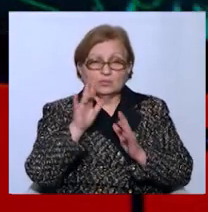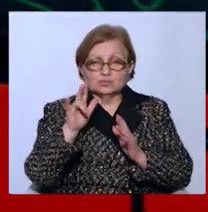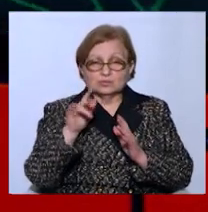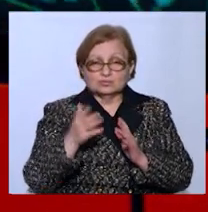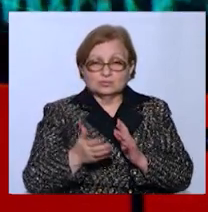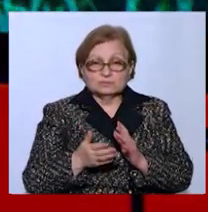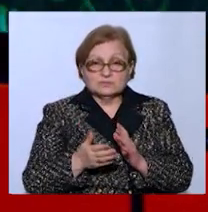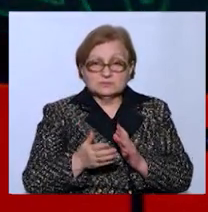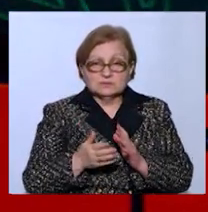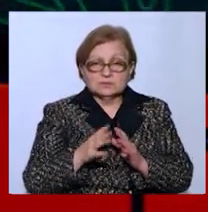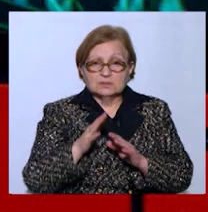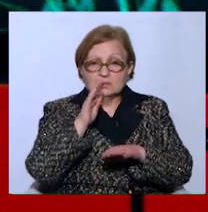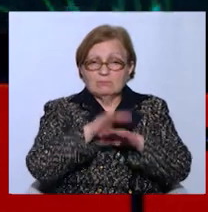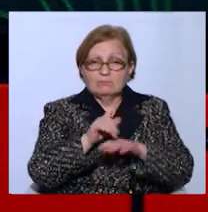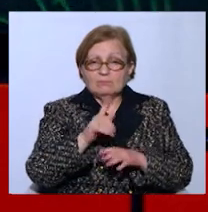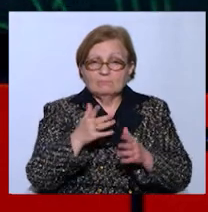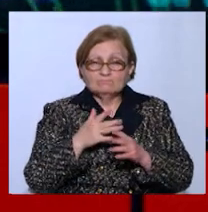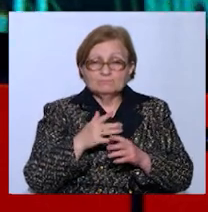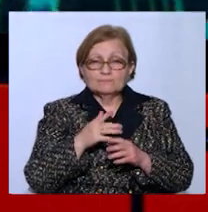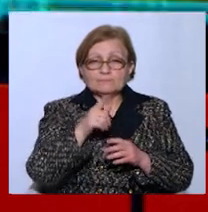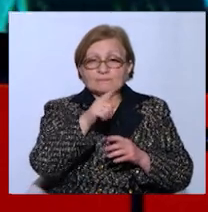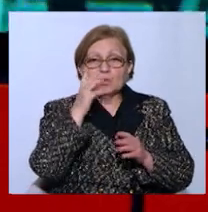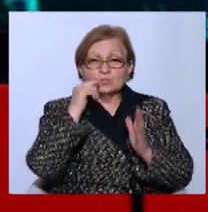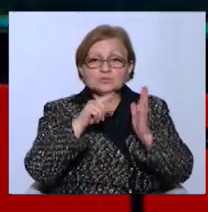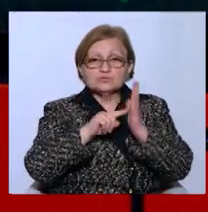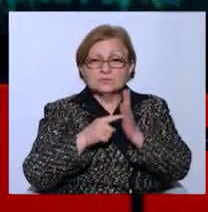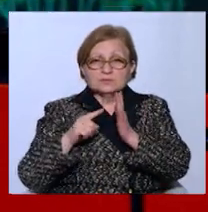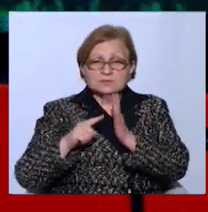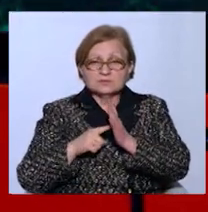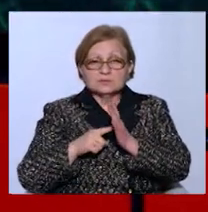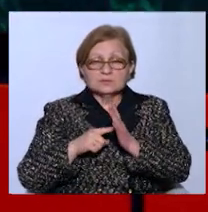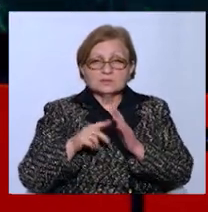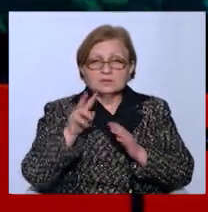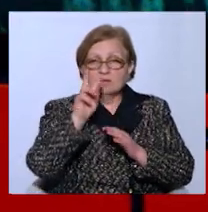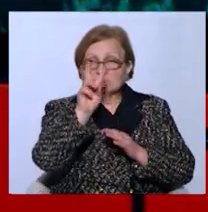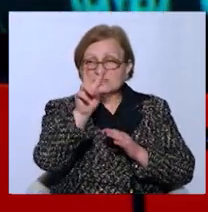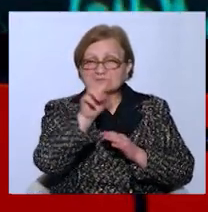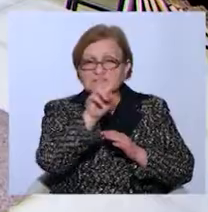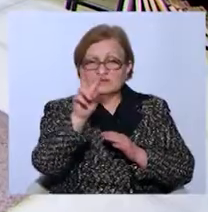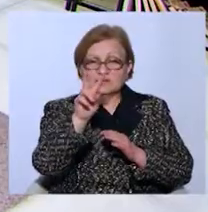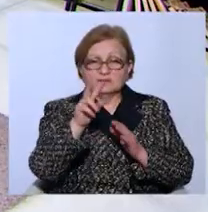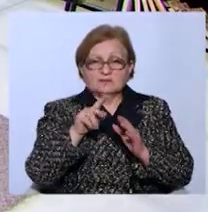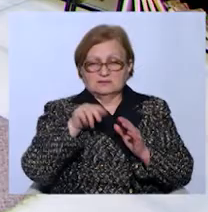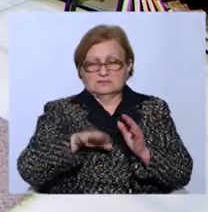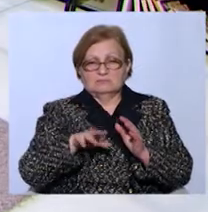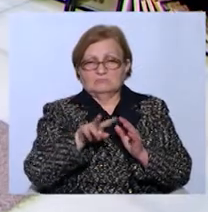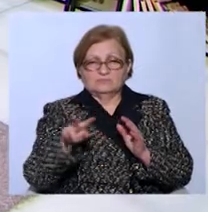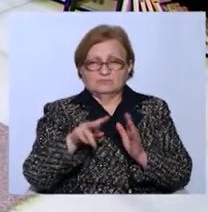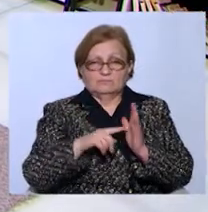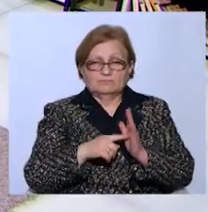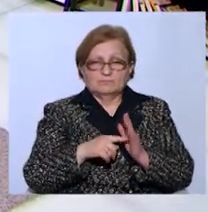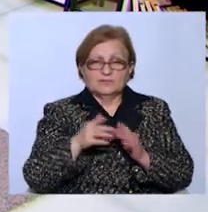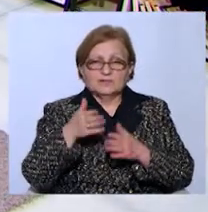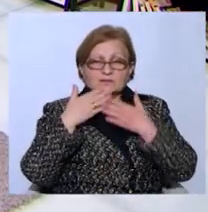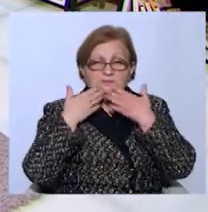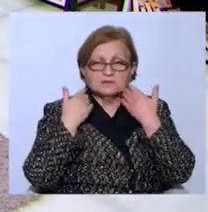ფაქტობრივად რა გამოდის? წილადს რო წილადზე ამრავლებ, მრიცხველი მრიცხველი მნიშვნელი მნიშვნელზე ეს უფრო